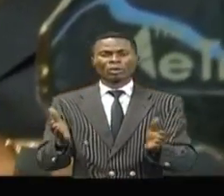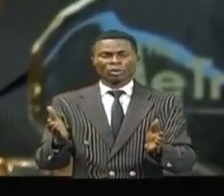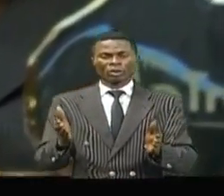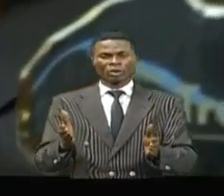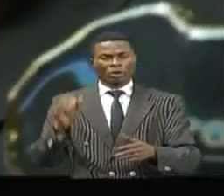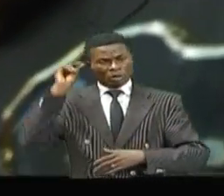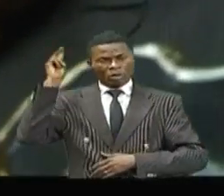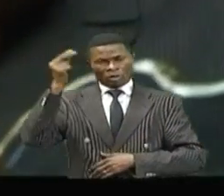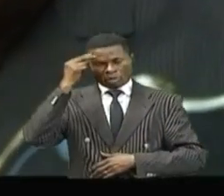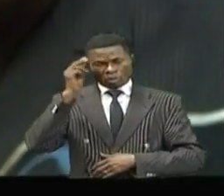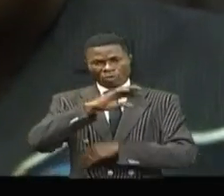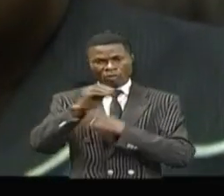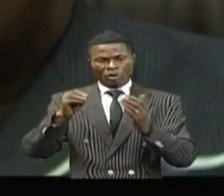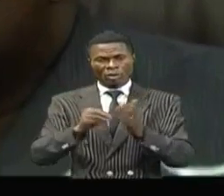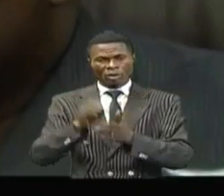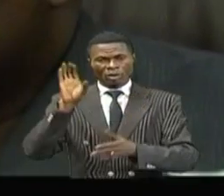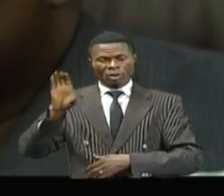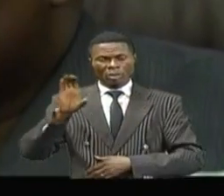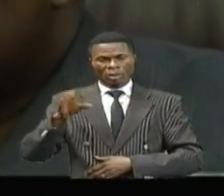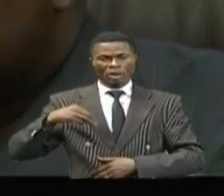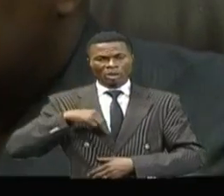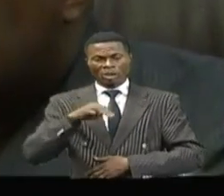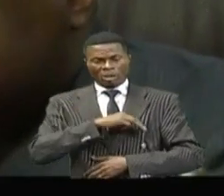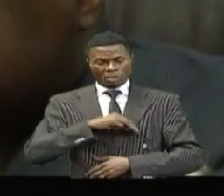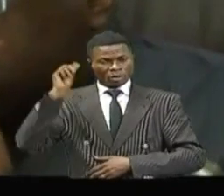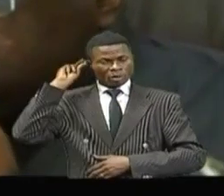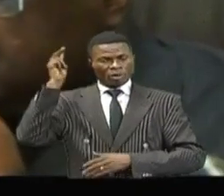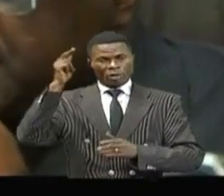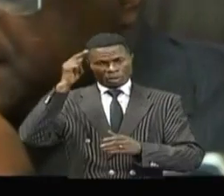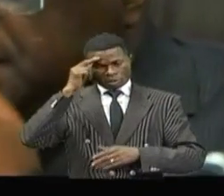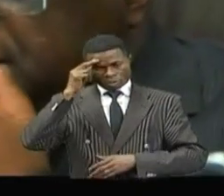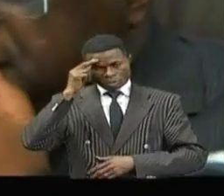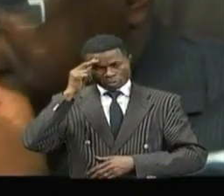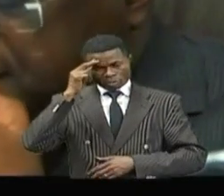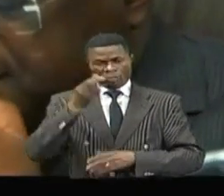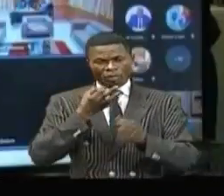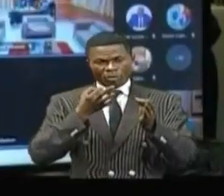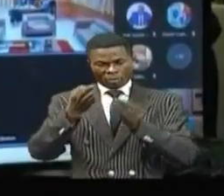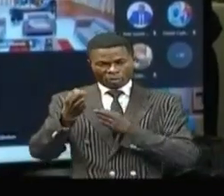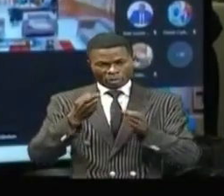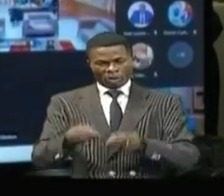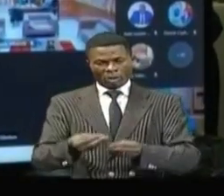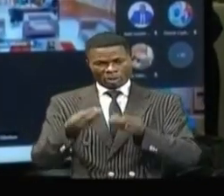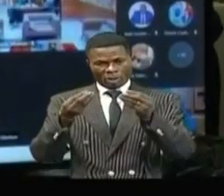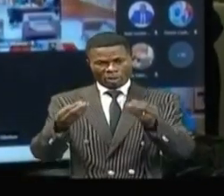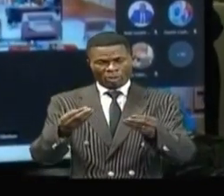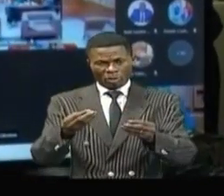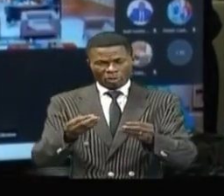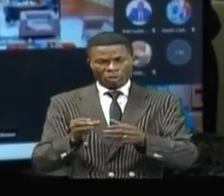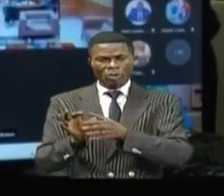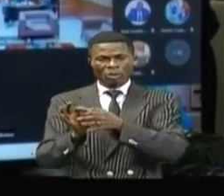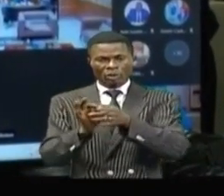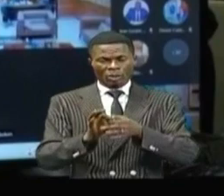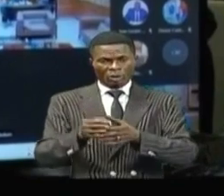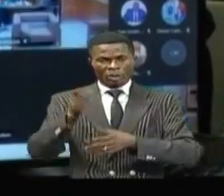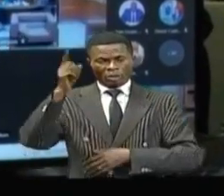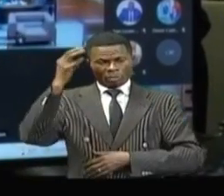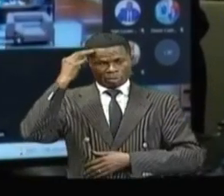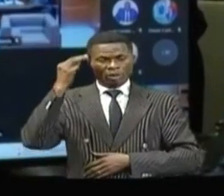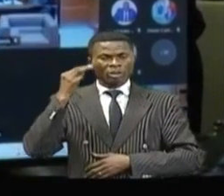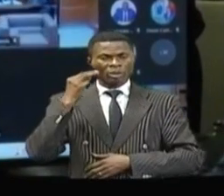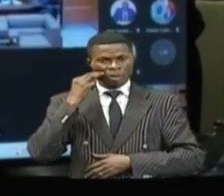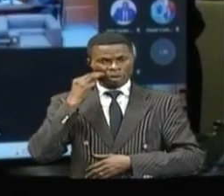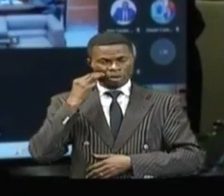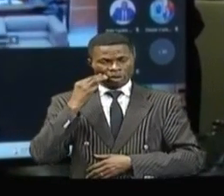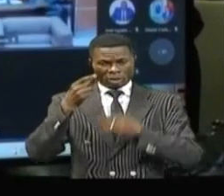gouverneure de la Banque centrale et les membres du gouvernement à définir et à mettre en œuvre, sous la coordination du Premier ministre,